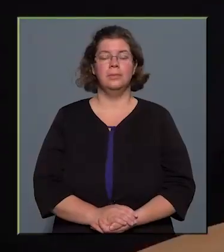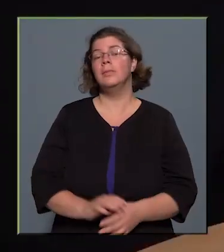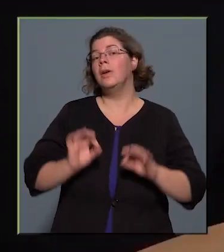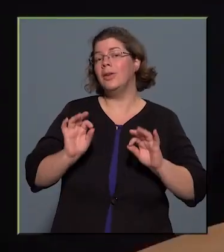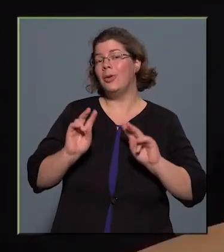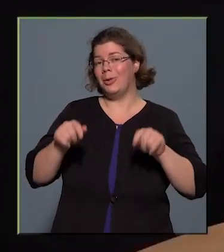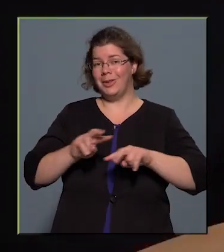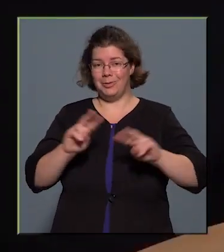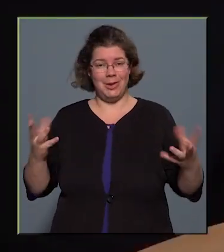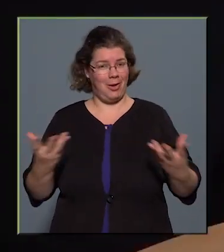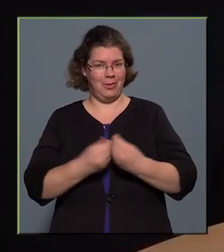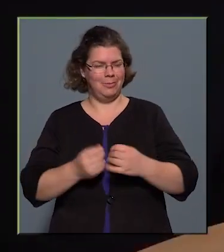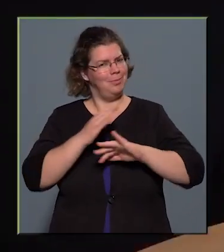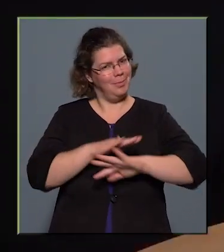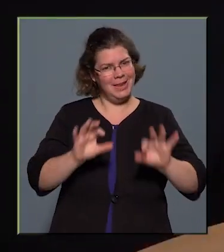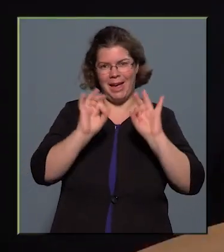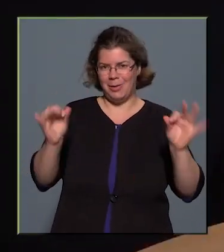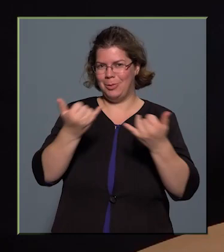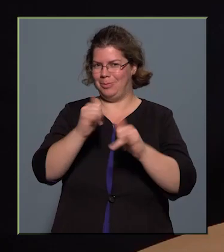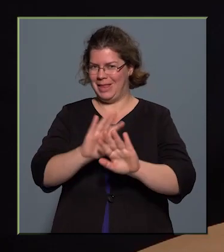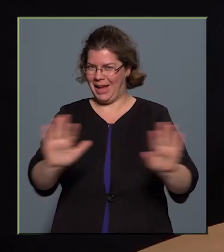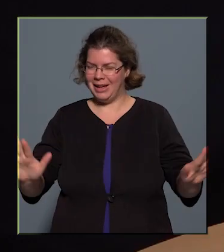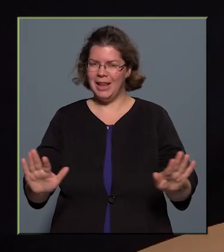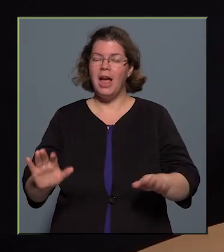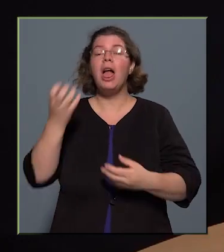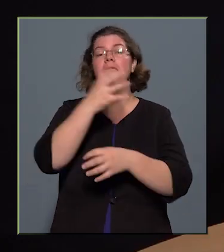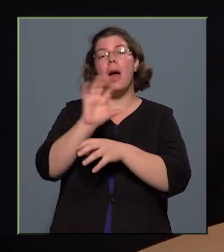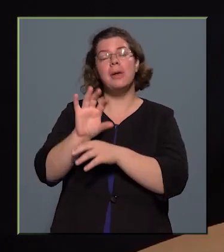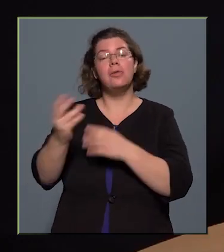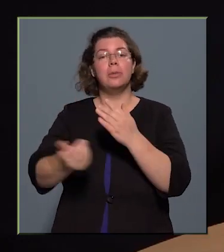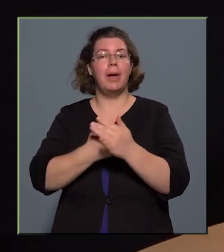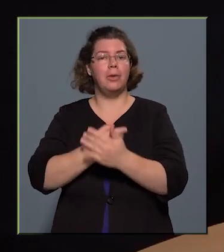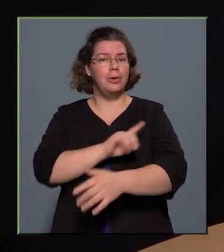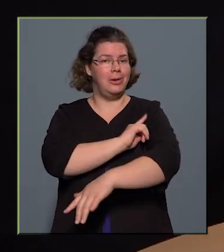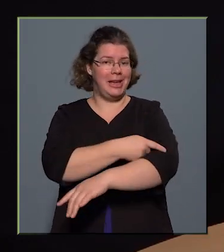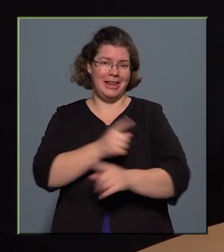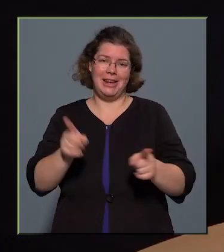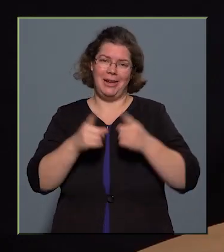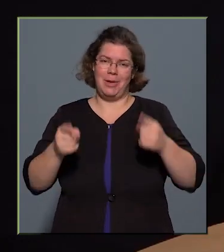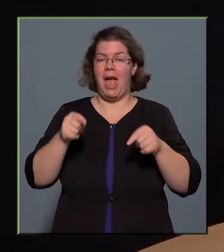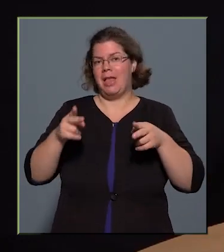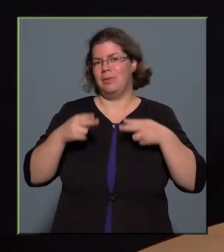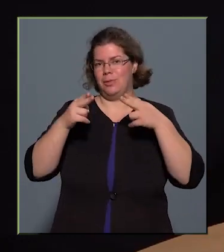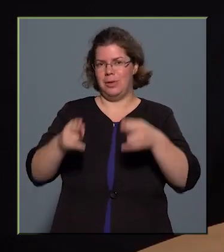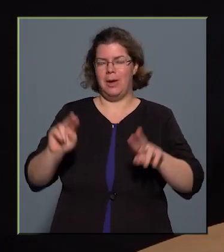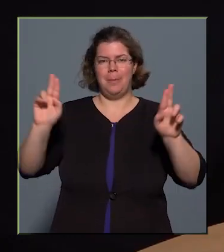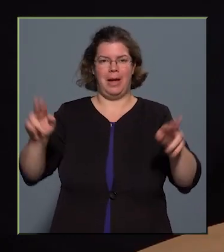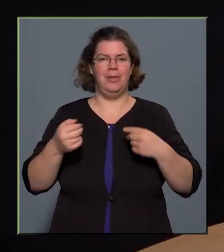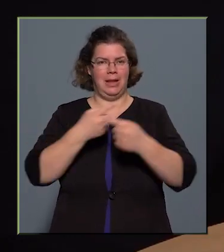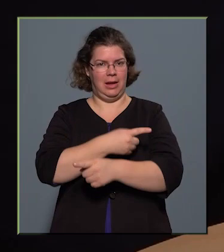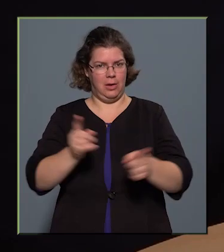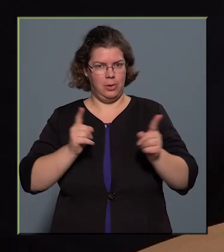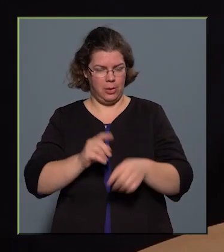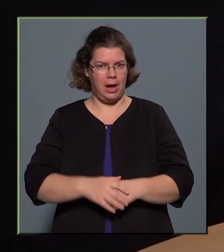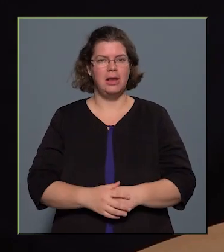Jó, hogy itt vannak velünk. Minden jót mindenkinek. A Napraforgó megújuló energiamagazin ezúttal meginvitálja